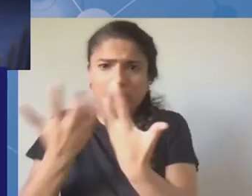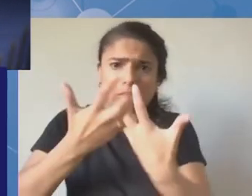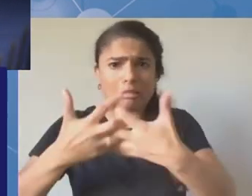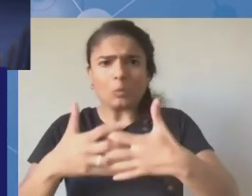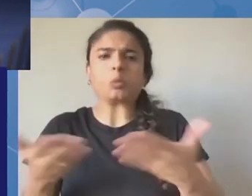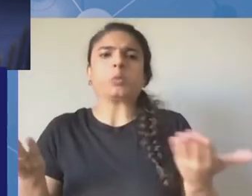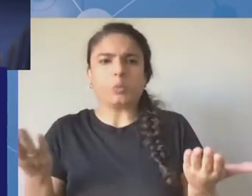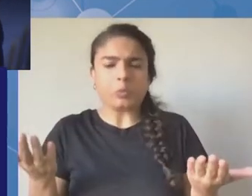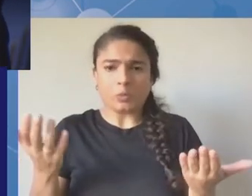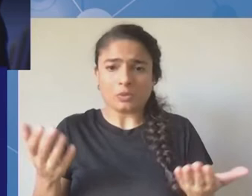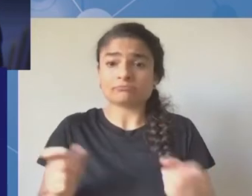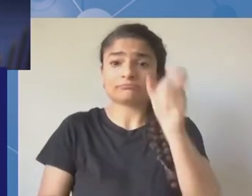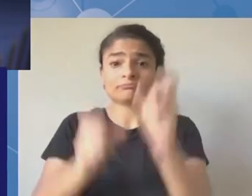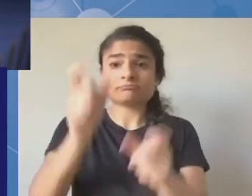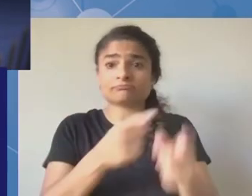لمعزبين.